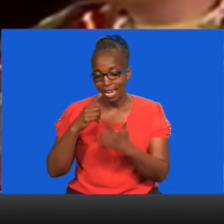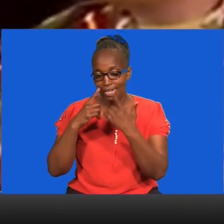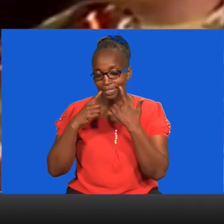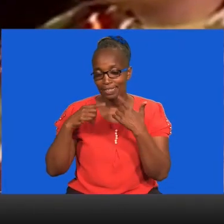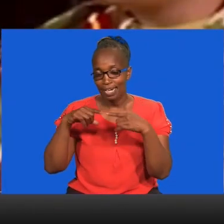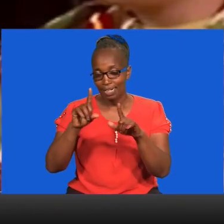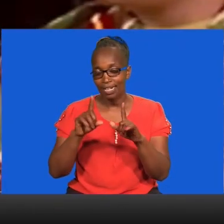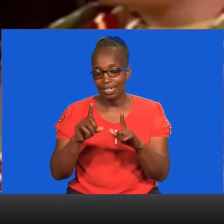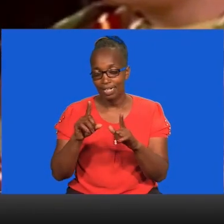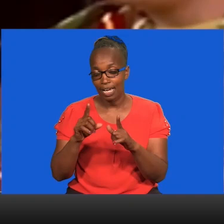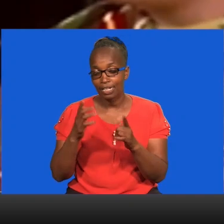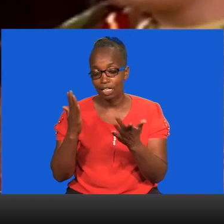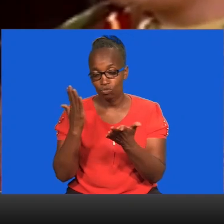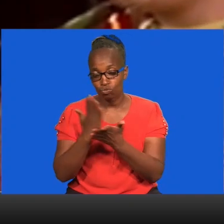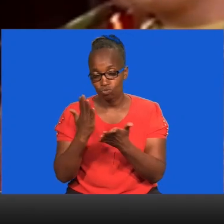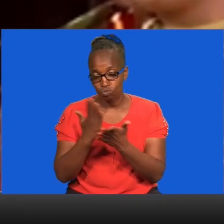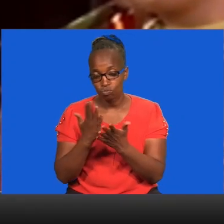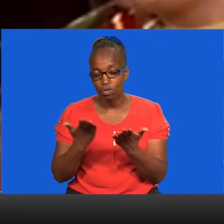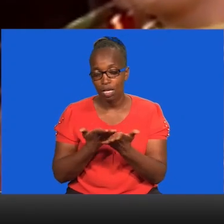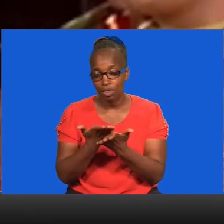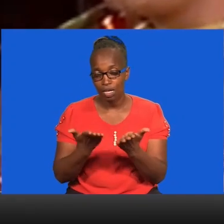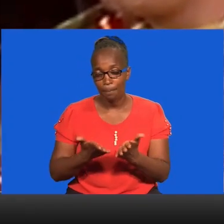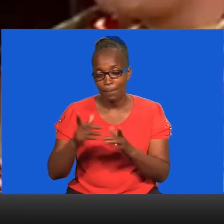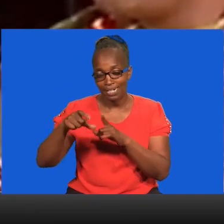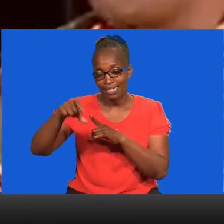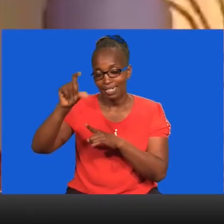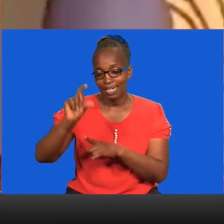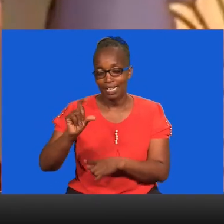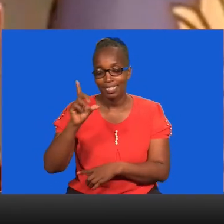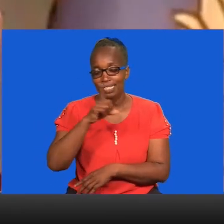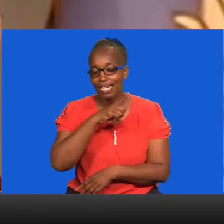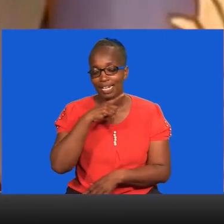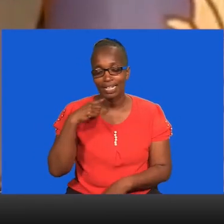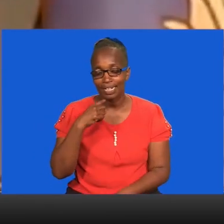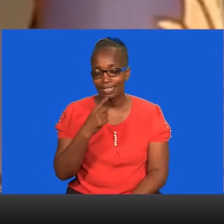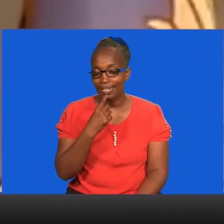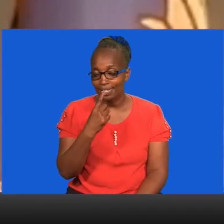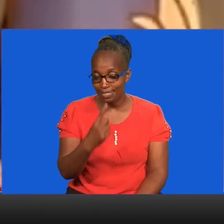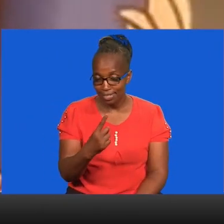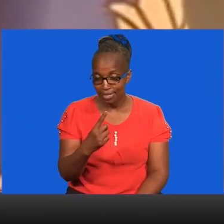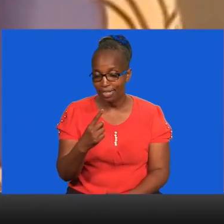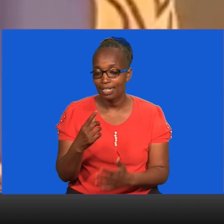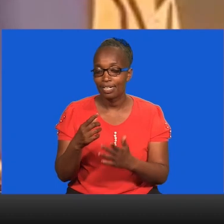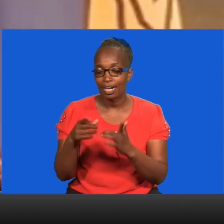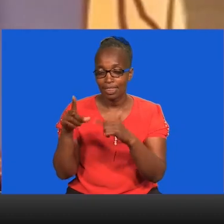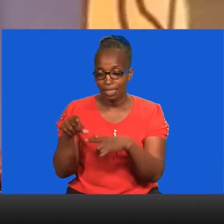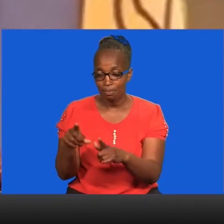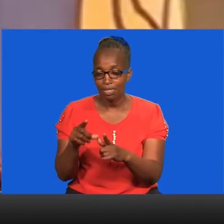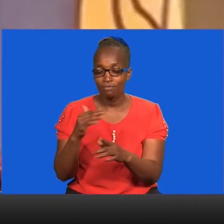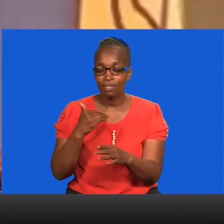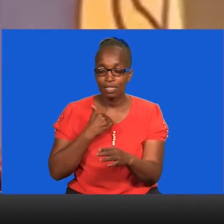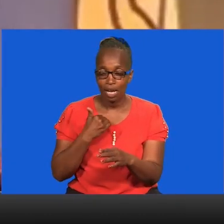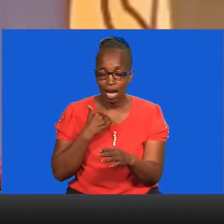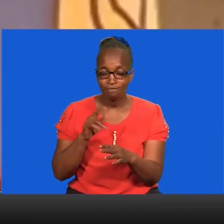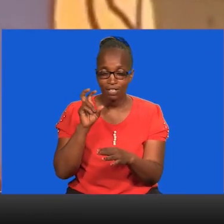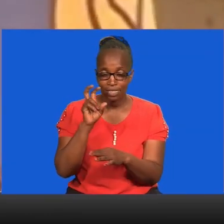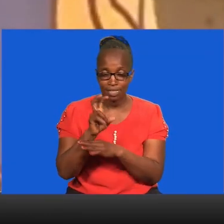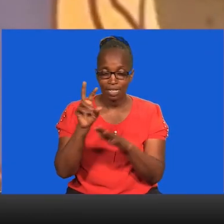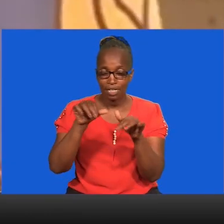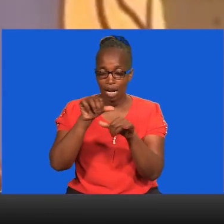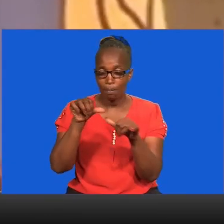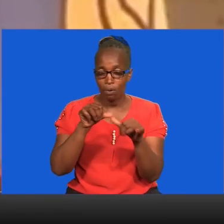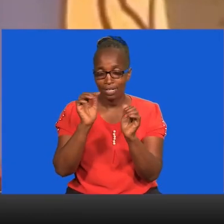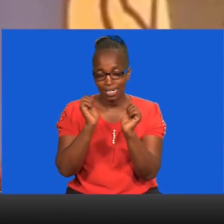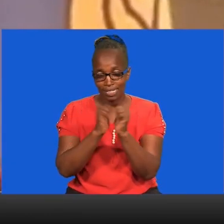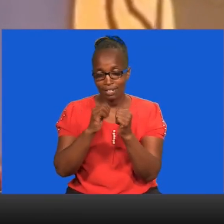kuwa kumekuwa na ongezeko kubwa la visa vya mauaji na kufichua kuwa wamenakili visa 97